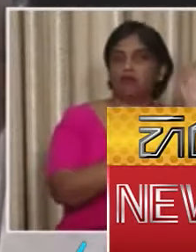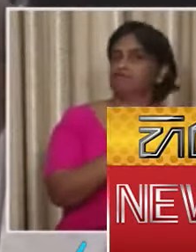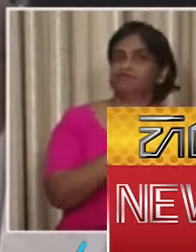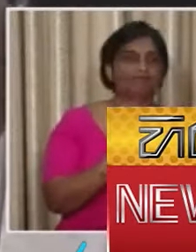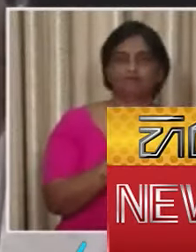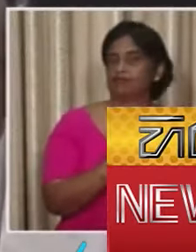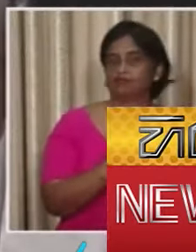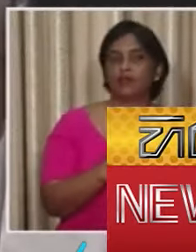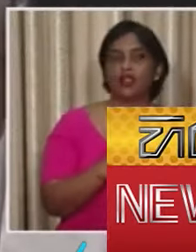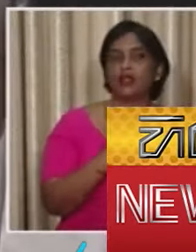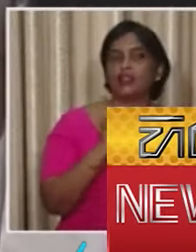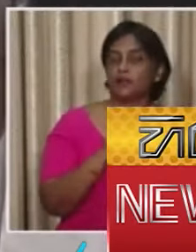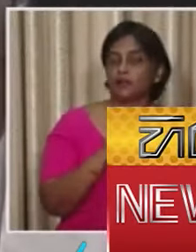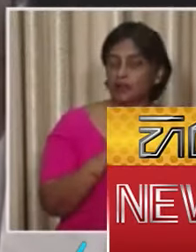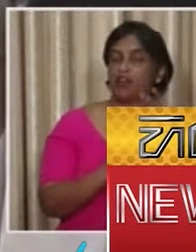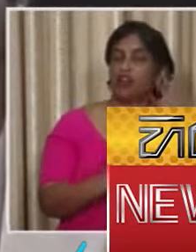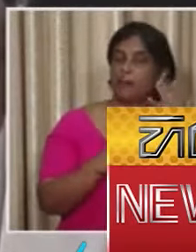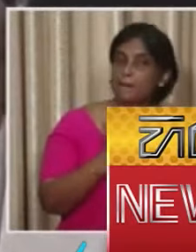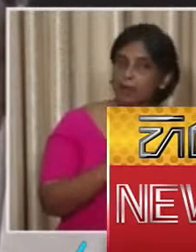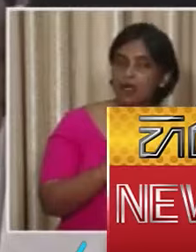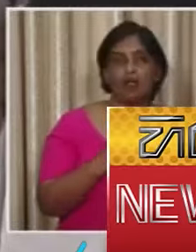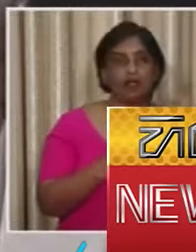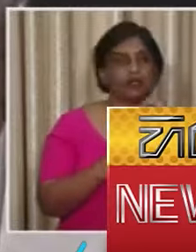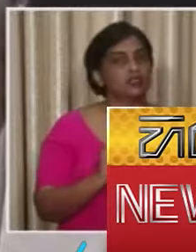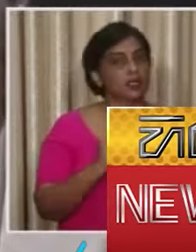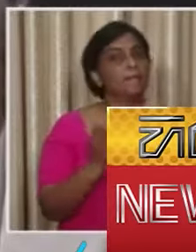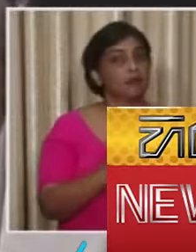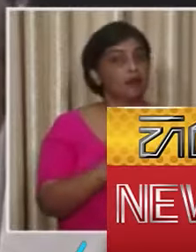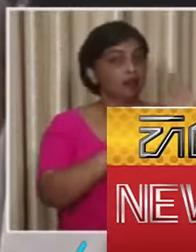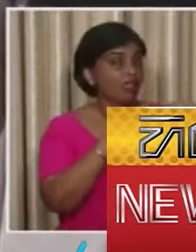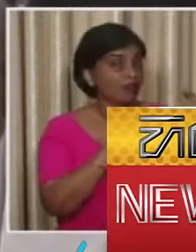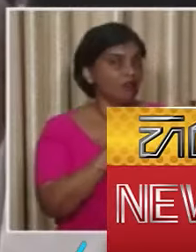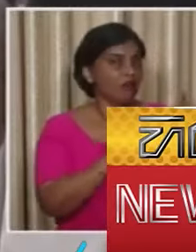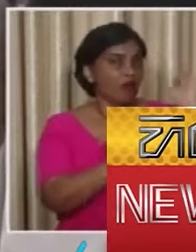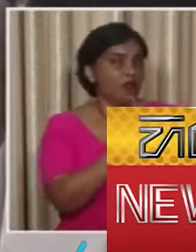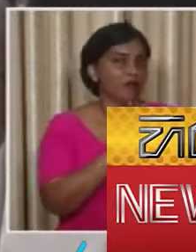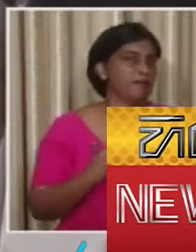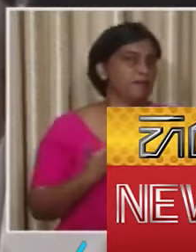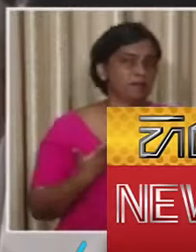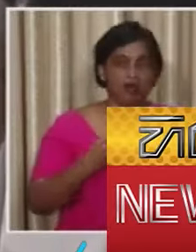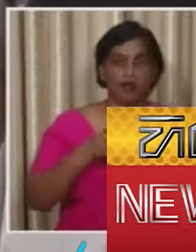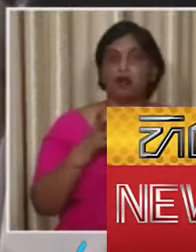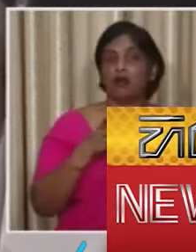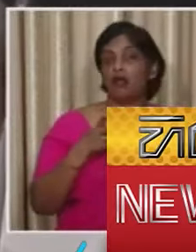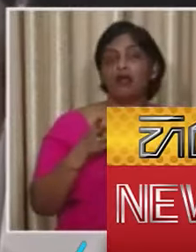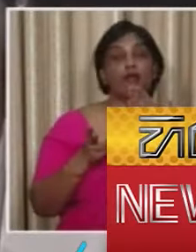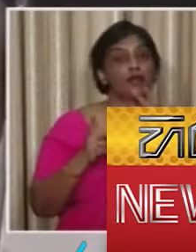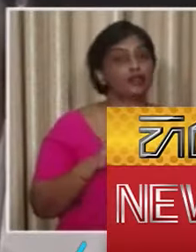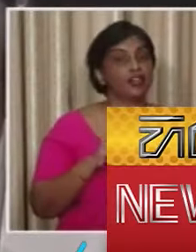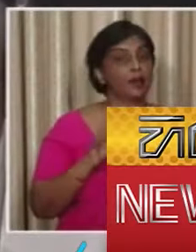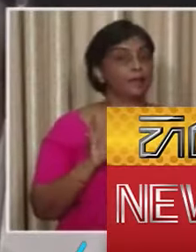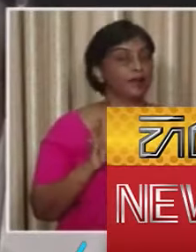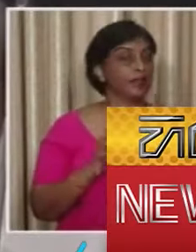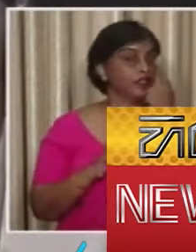යන්නේ ඒ IMF, ලෝක බැංකුව, ආසියානු සංවර්ධන බැංකුව දීලා තියෙන ණය. ඊළඟට අපට ඇත්තේ ඇමරිකානු ඩොලර්